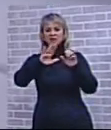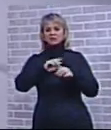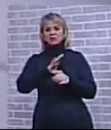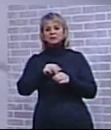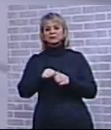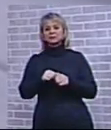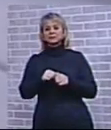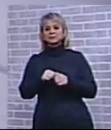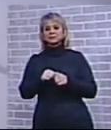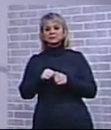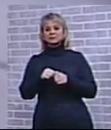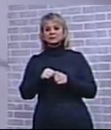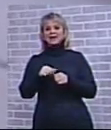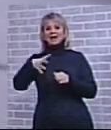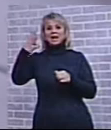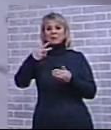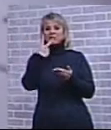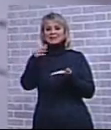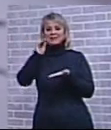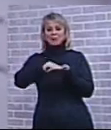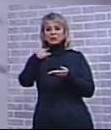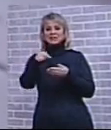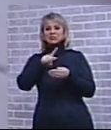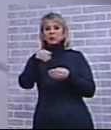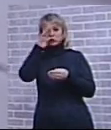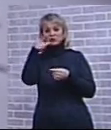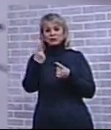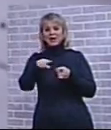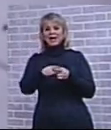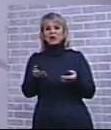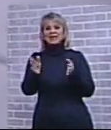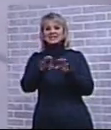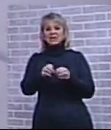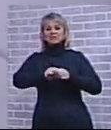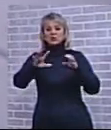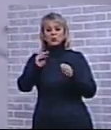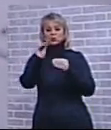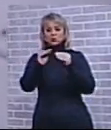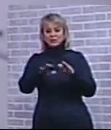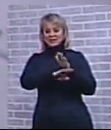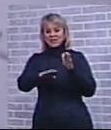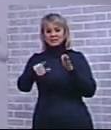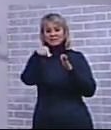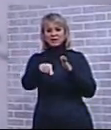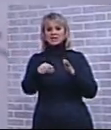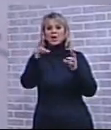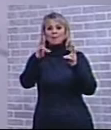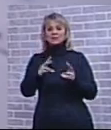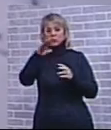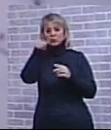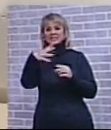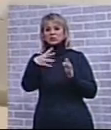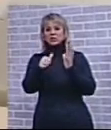Да. Камеры видеонаблюдения зафиксировали мужчину, который оставил взрывное устройство на асфальте. Пострадавший